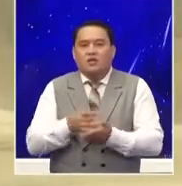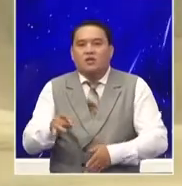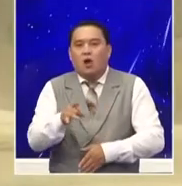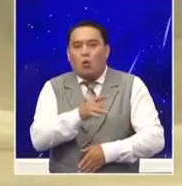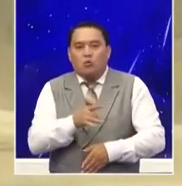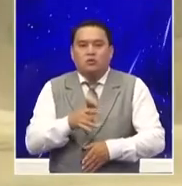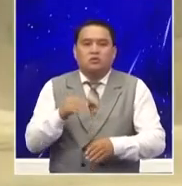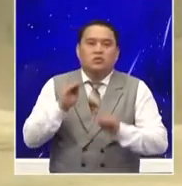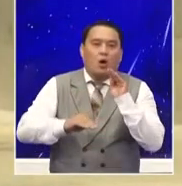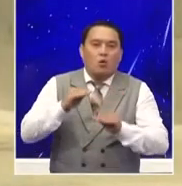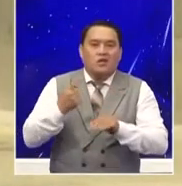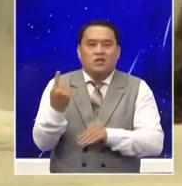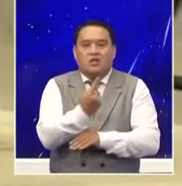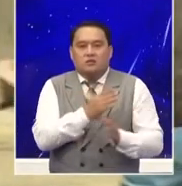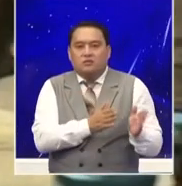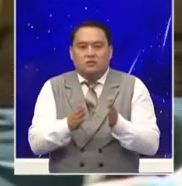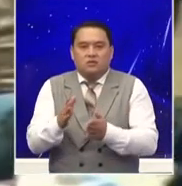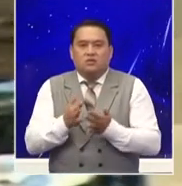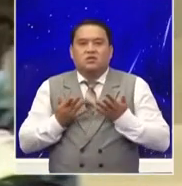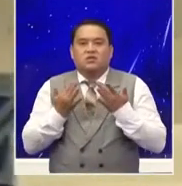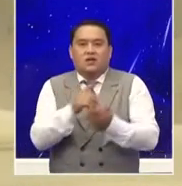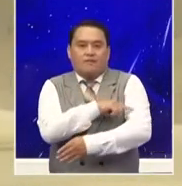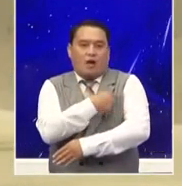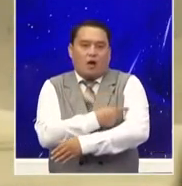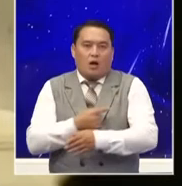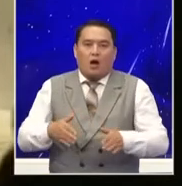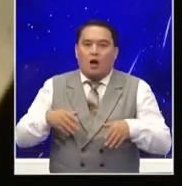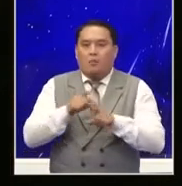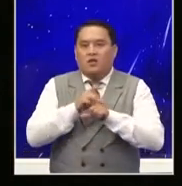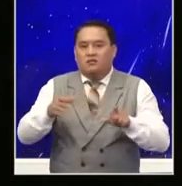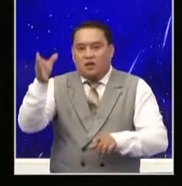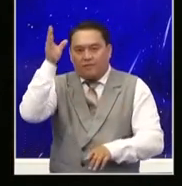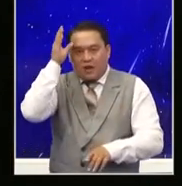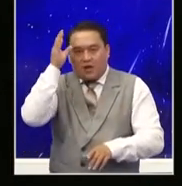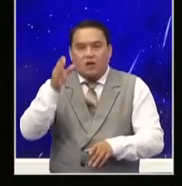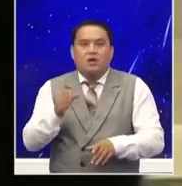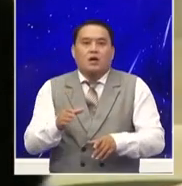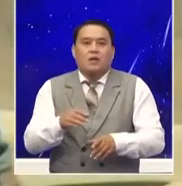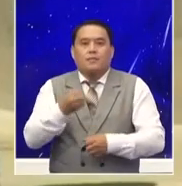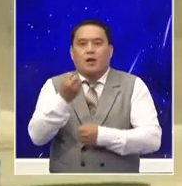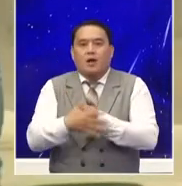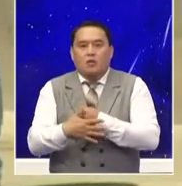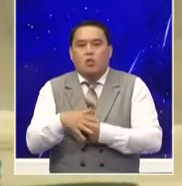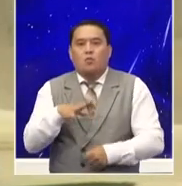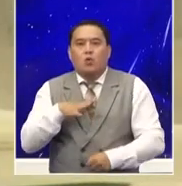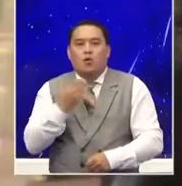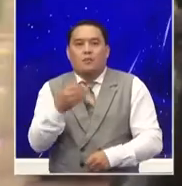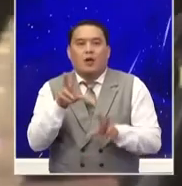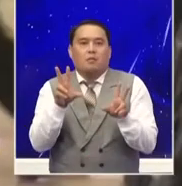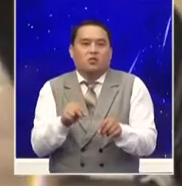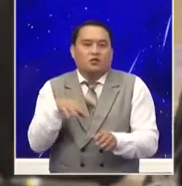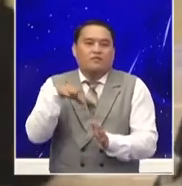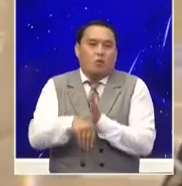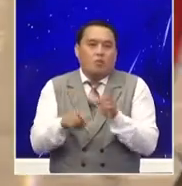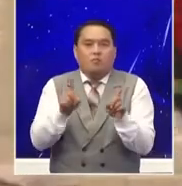правительств разработку единого стандарта санитарных требований для образовательных учреждений. А мэр Берлина Михаил Мюллер пообещал